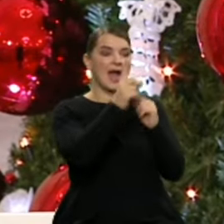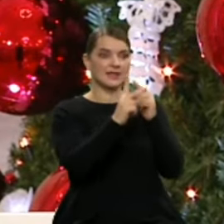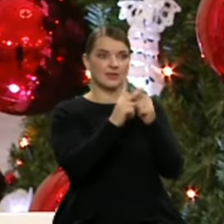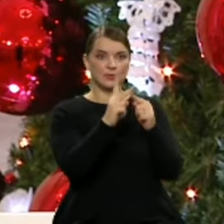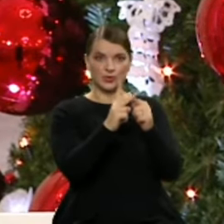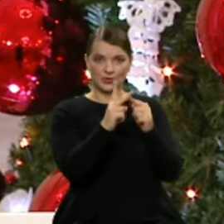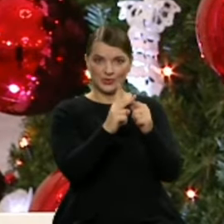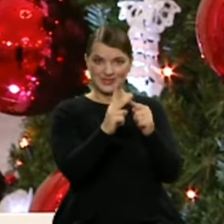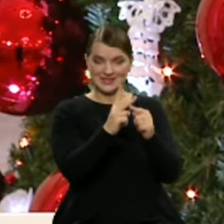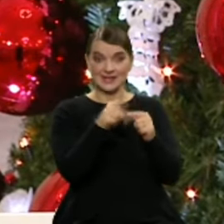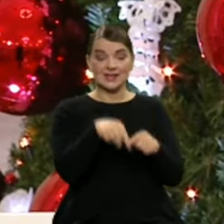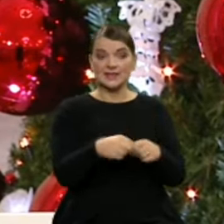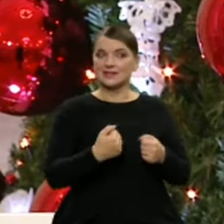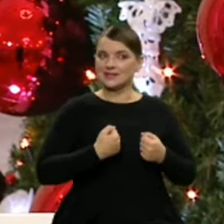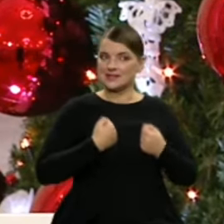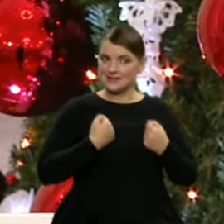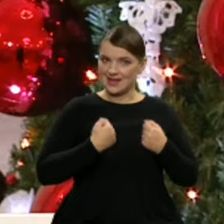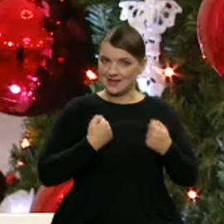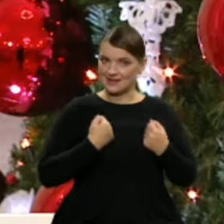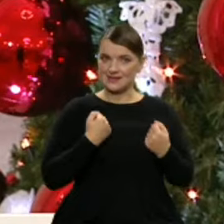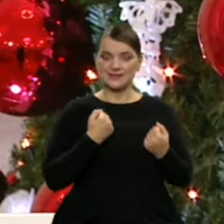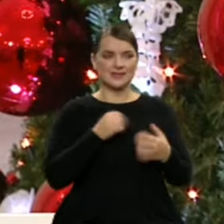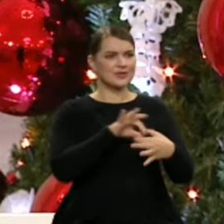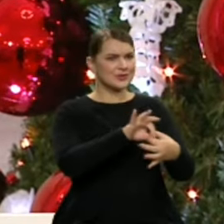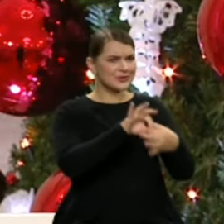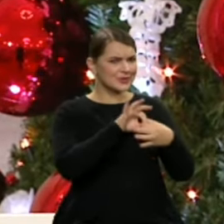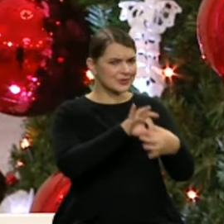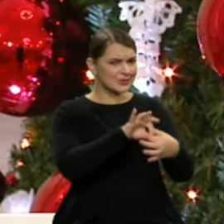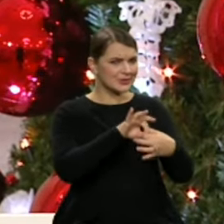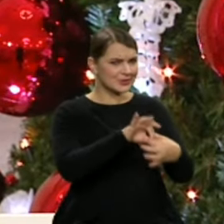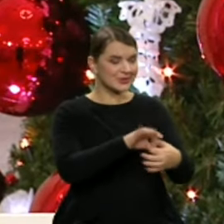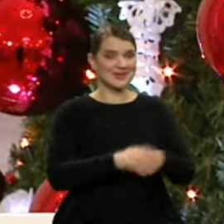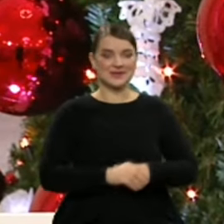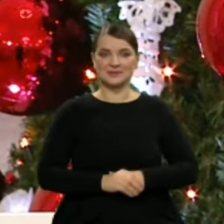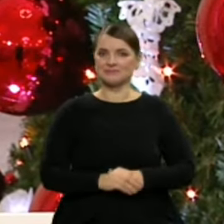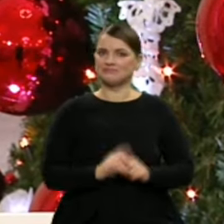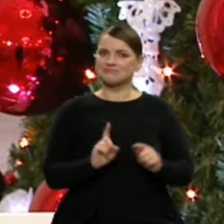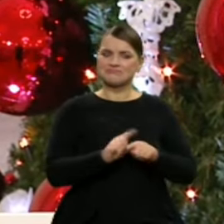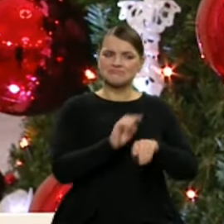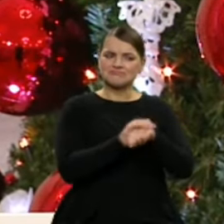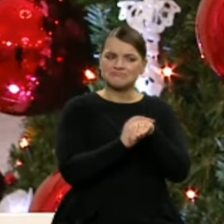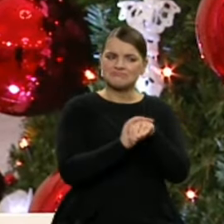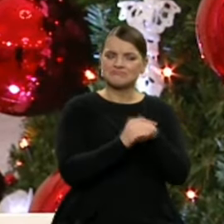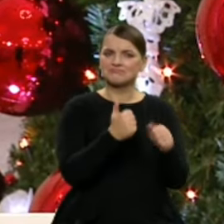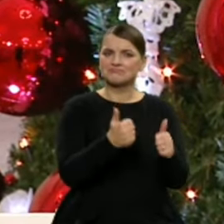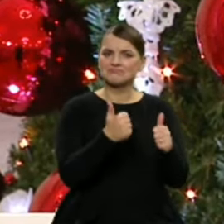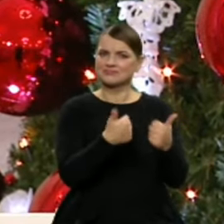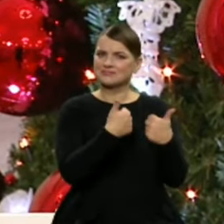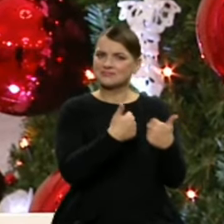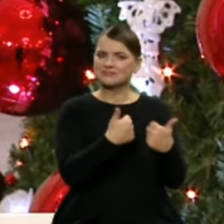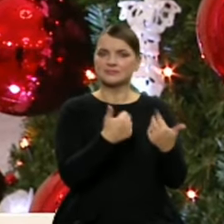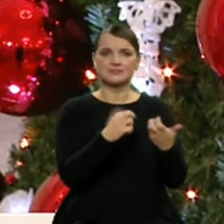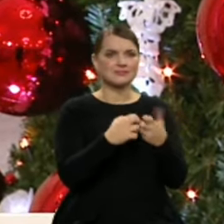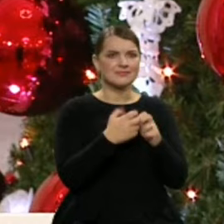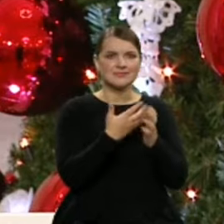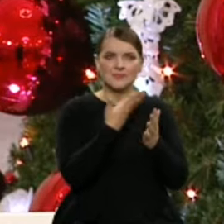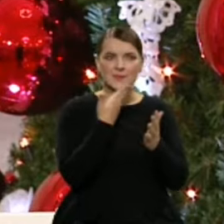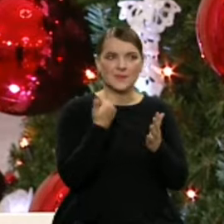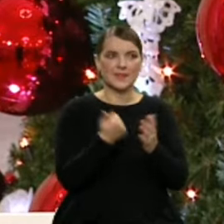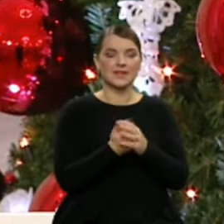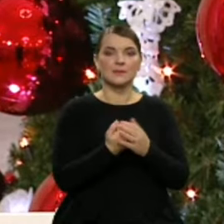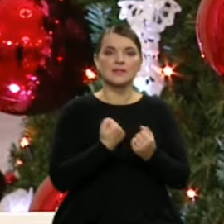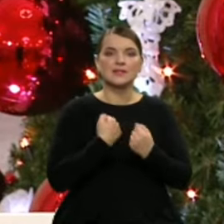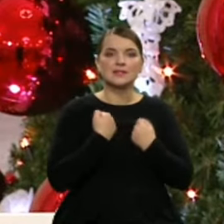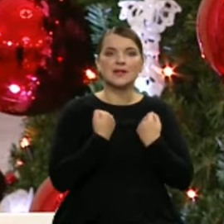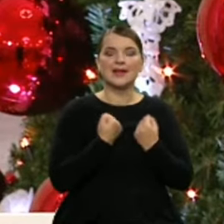vaikas stengiasi ir būna labai patogus. Nu, ir aišku, kiek toks mažiukas vaikiukas gali